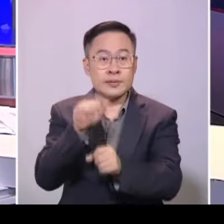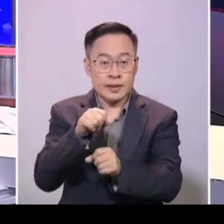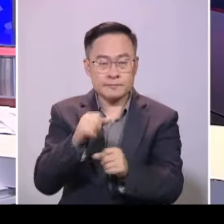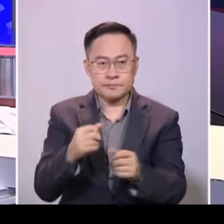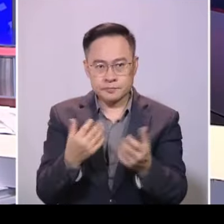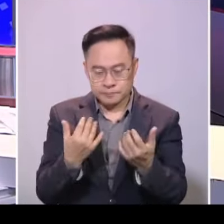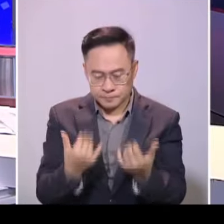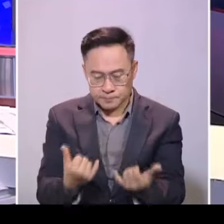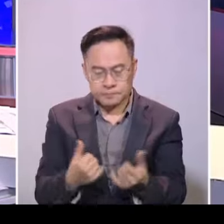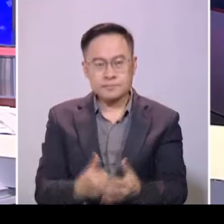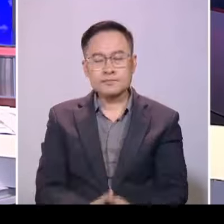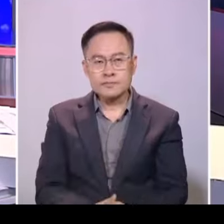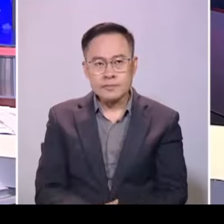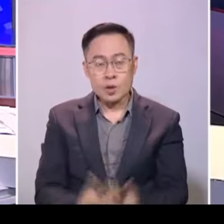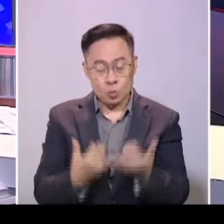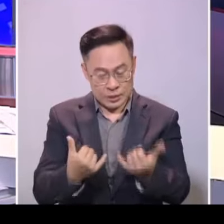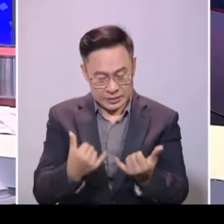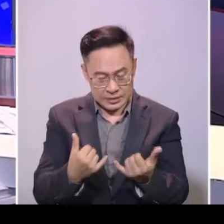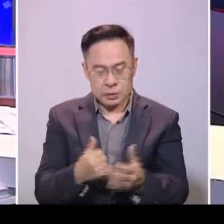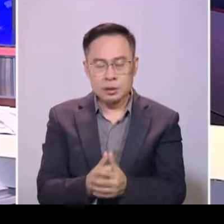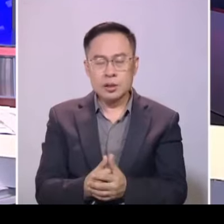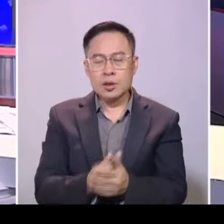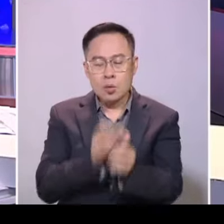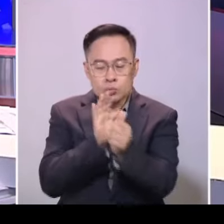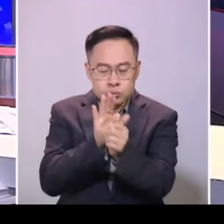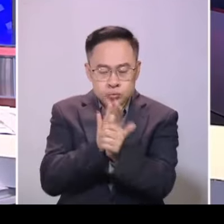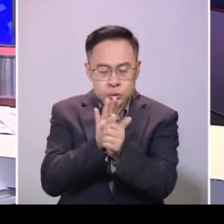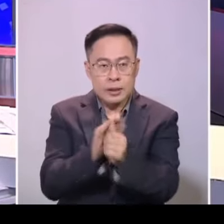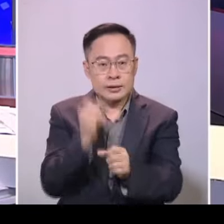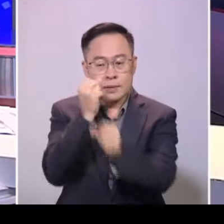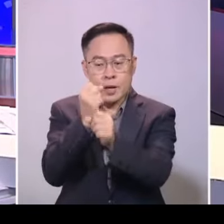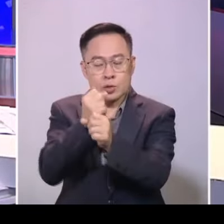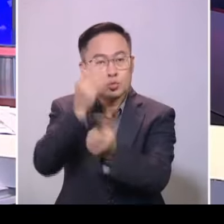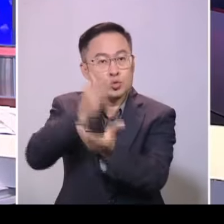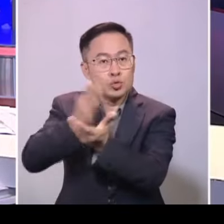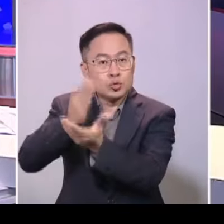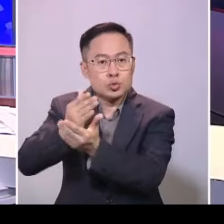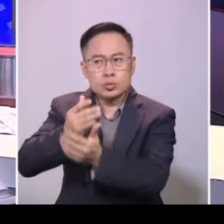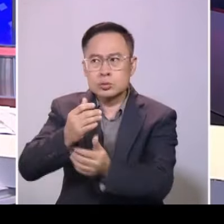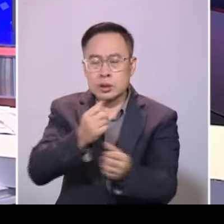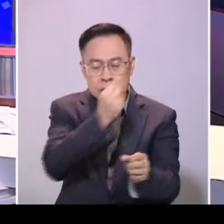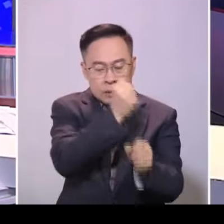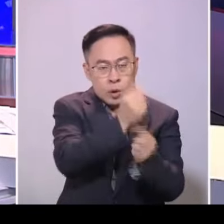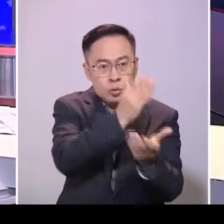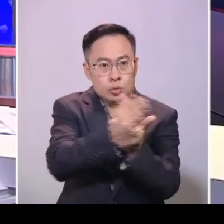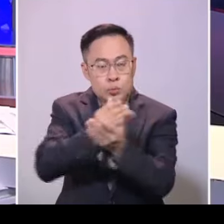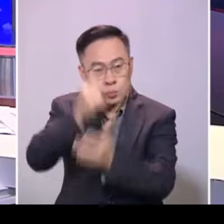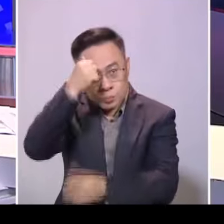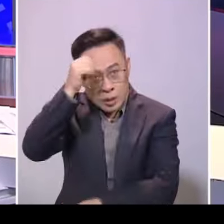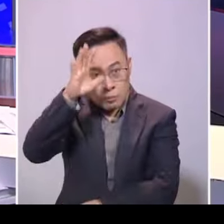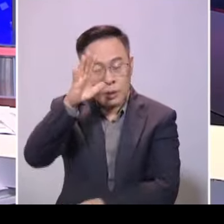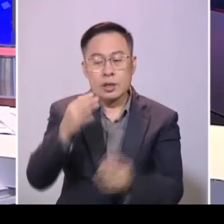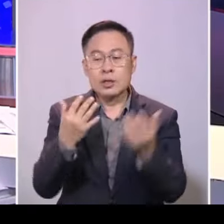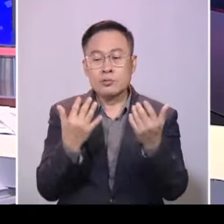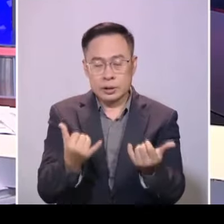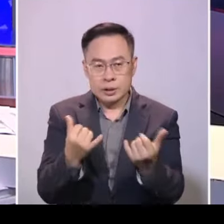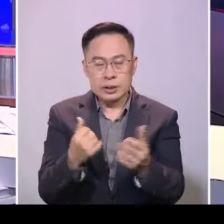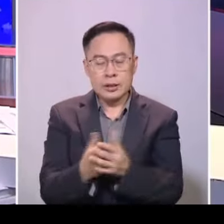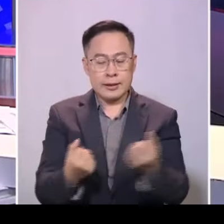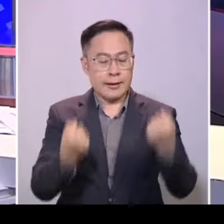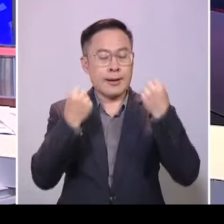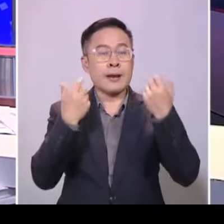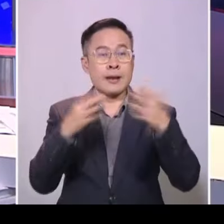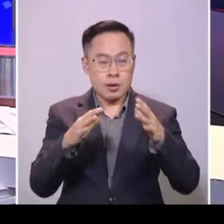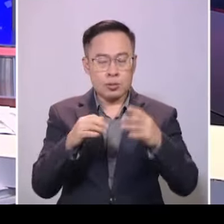ำมันเถื่อน3ลำที่หายไปนะคะแล้วก็เจ้าหน้าที่ตามยึดกลับมาได้ไปดูท่านนายกตอบคำถามกันหน่อยนะคะว่าจะตอบเรื่องนี้กันยัง